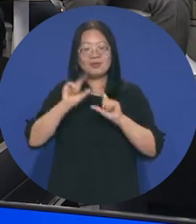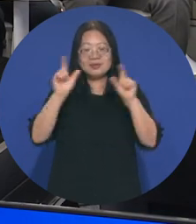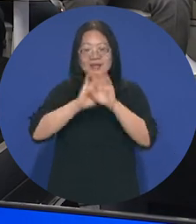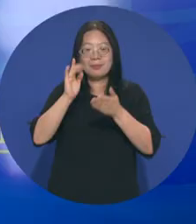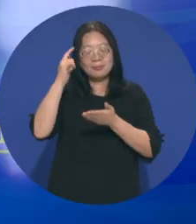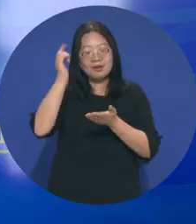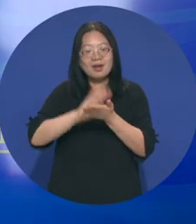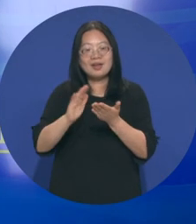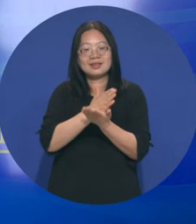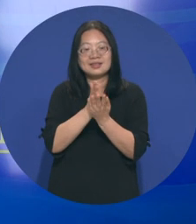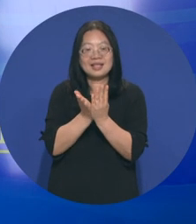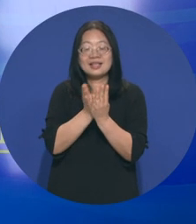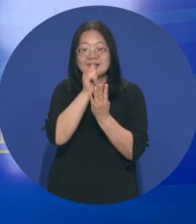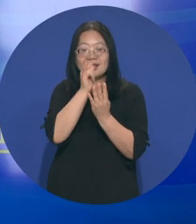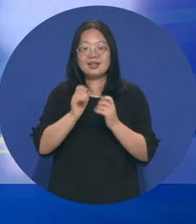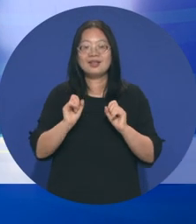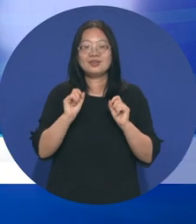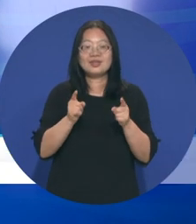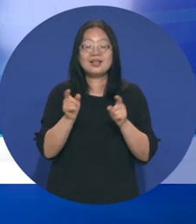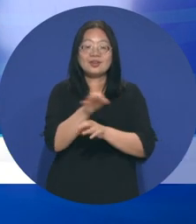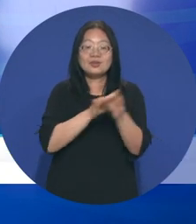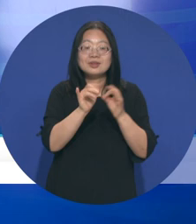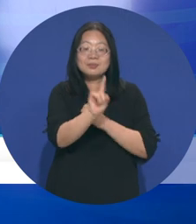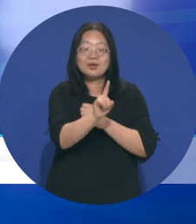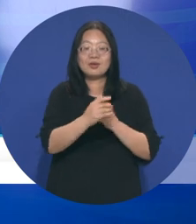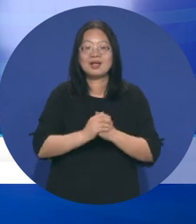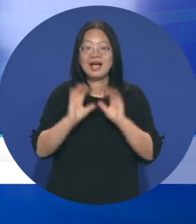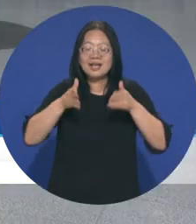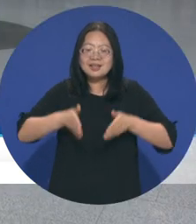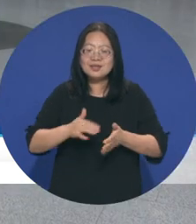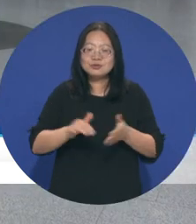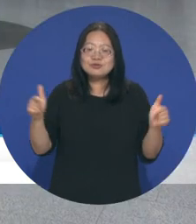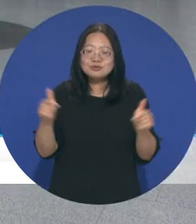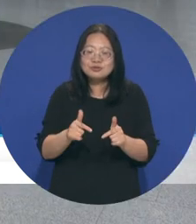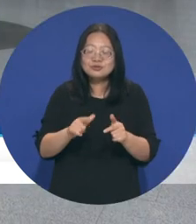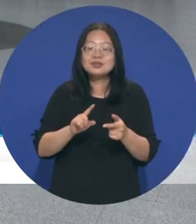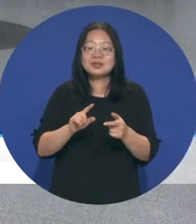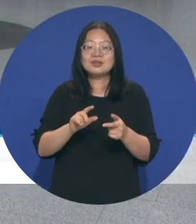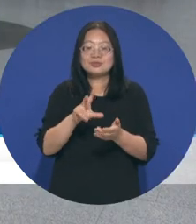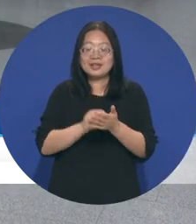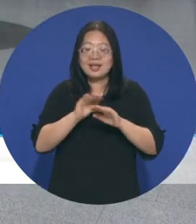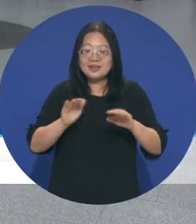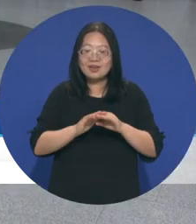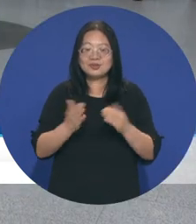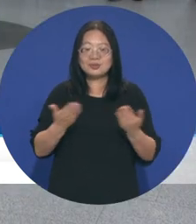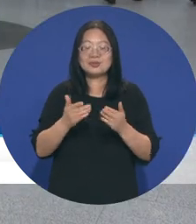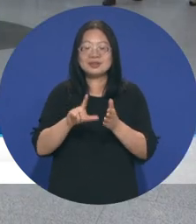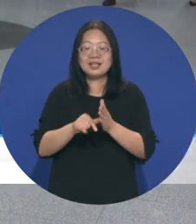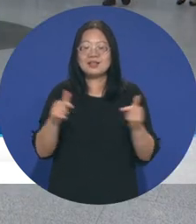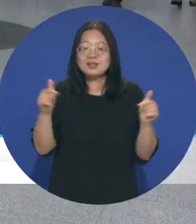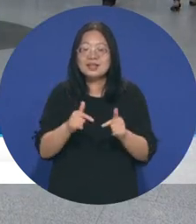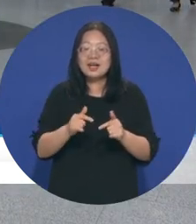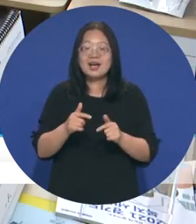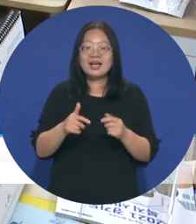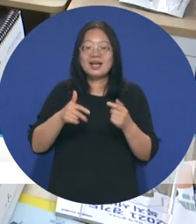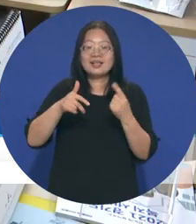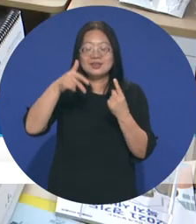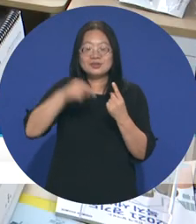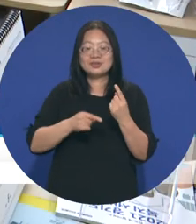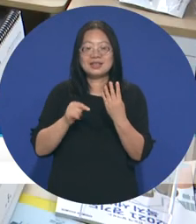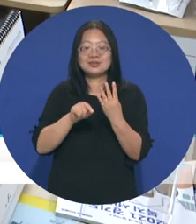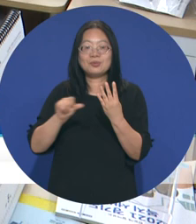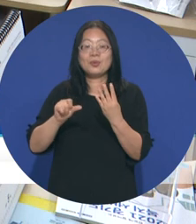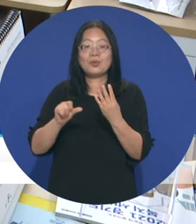추진합니다. 먼저 기회 경제 분야에서는 저출생 해결과 노동시간 단축을 위해 주 4.5일제를